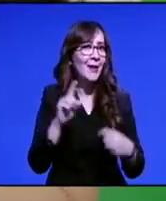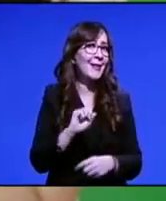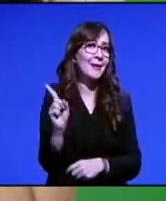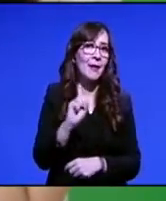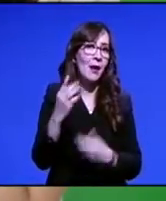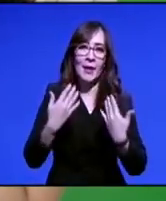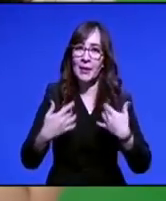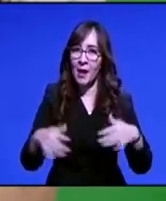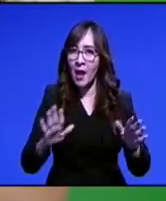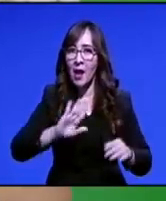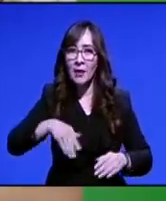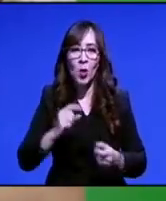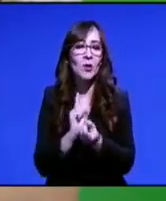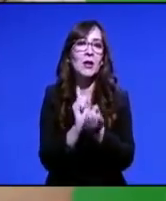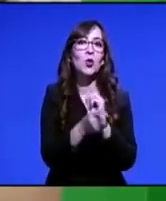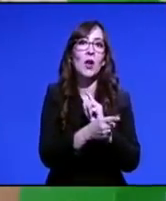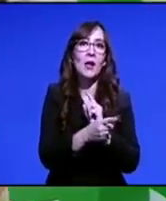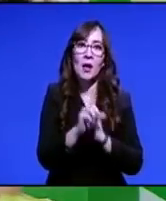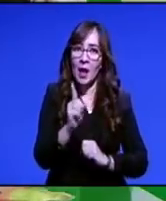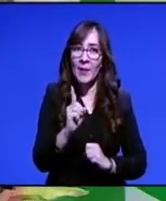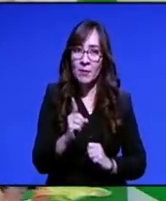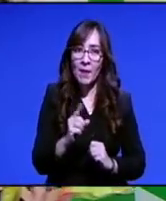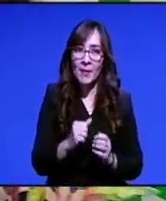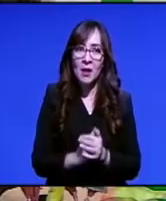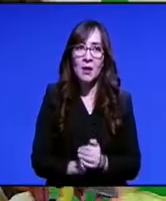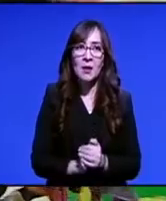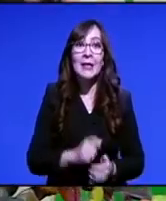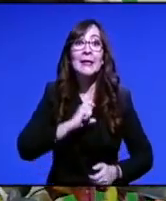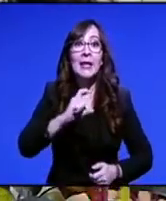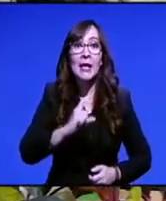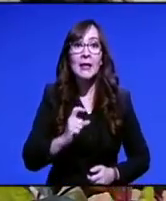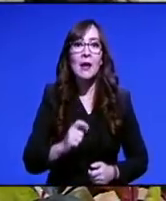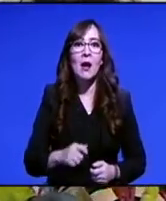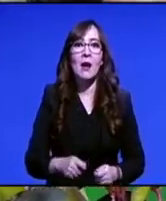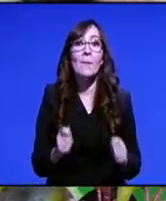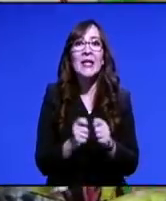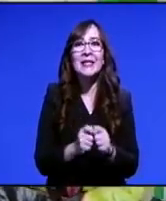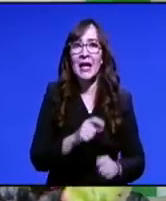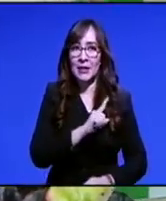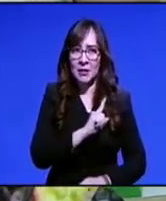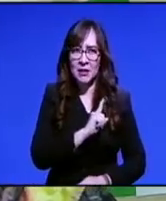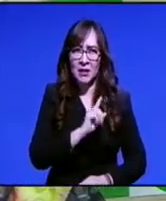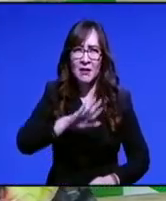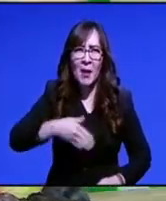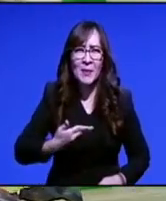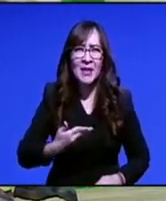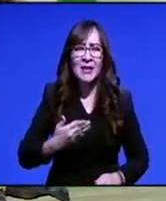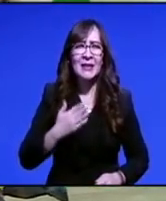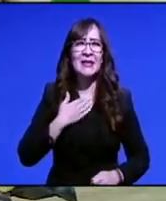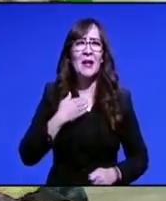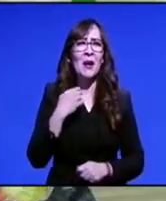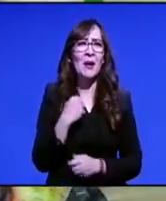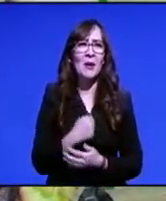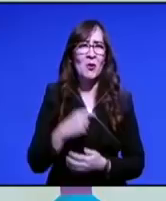karena semuanya self-service. Masukin sendiri, ngeringin sendiri, ngeringin sendiri. Tapi kekurangannya ini aduh bosen Bu, gimana